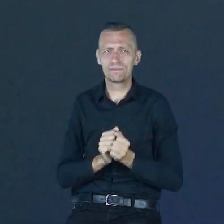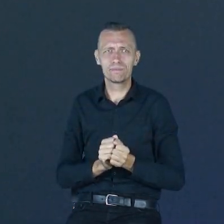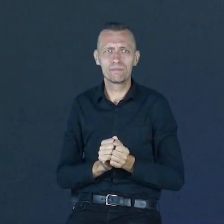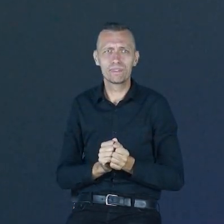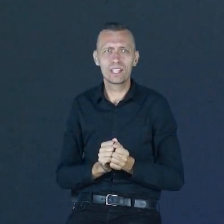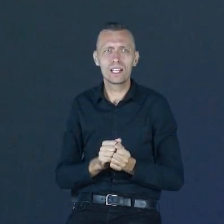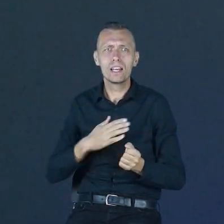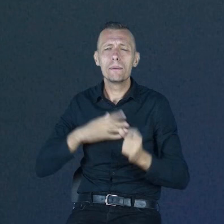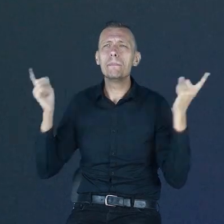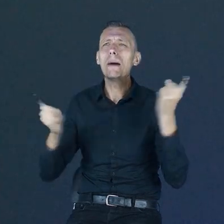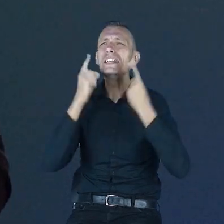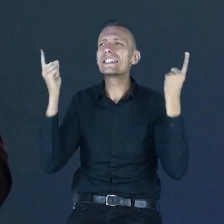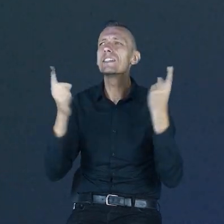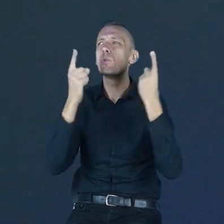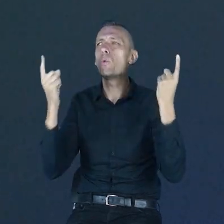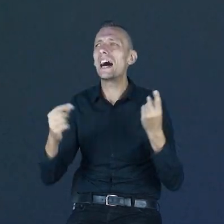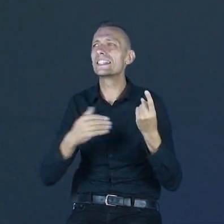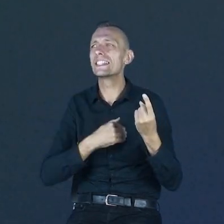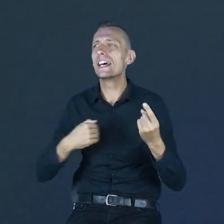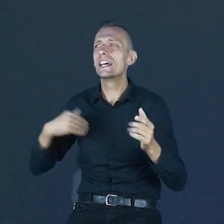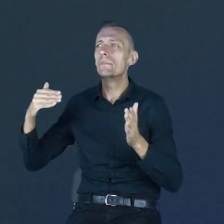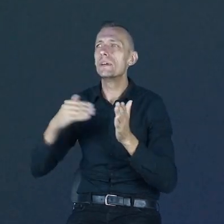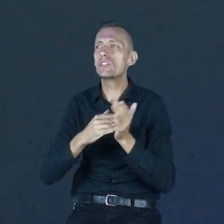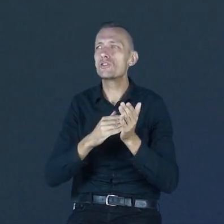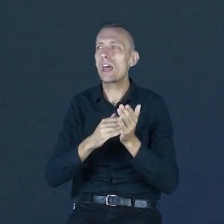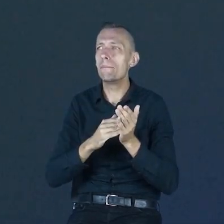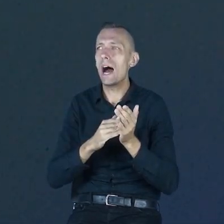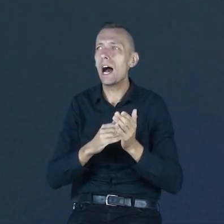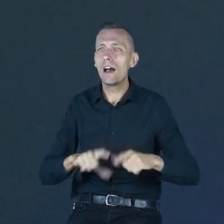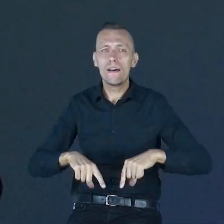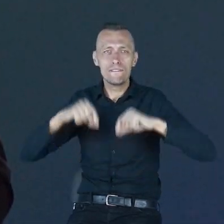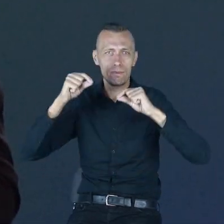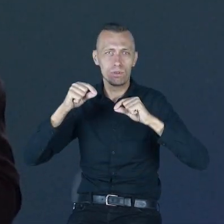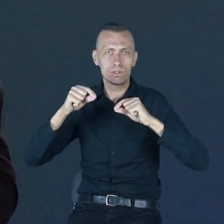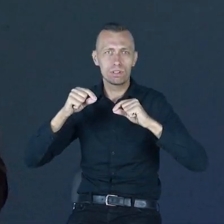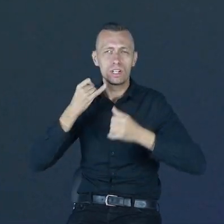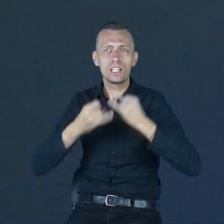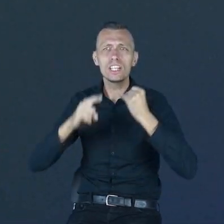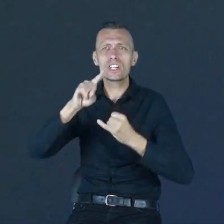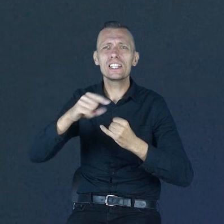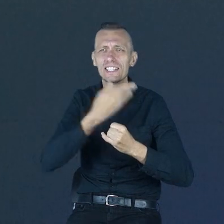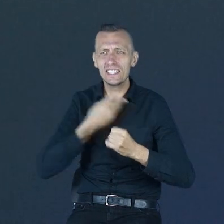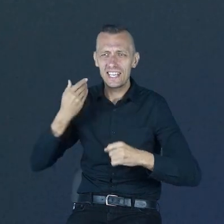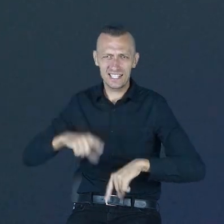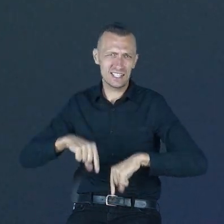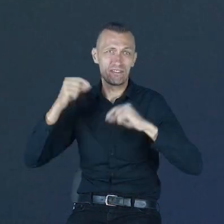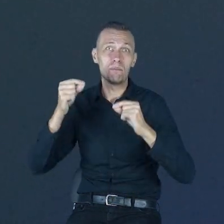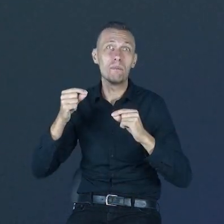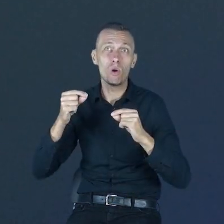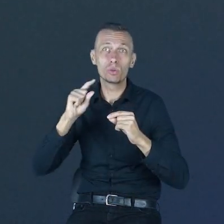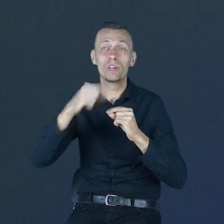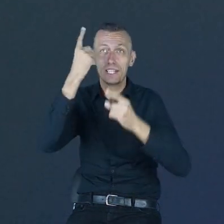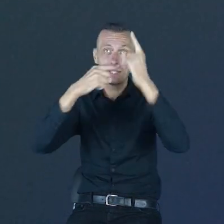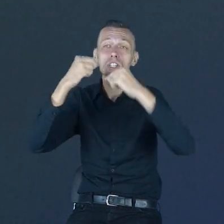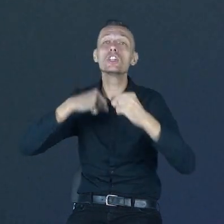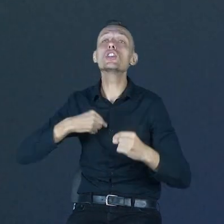dokonywać wyborów, bo nawet twój niewybór, który ci się wydaje twoim niewyborem, jest w gruncie rzeczy